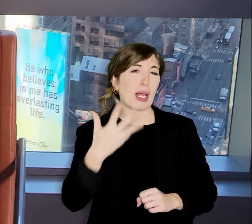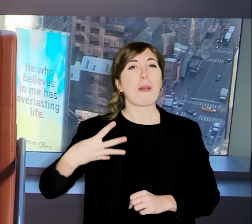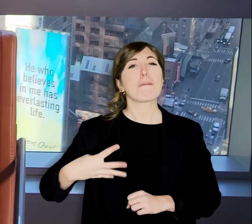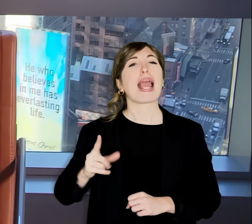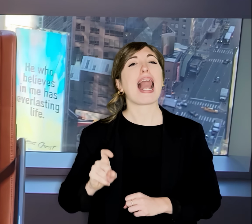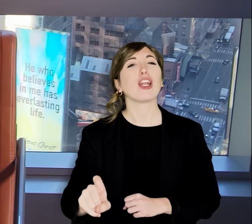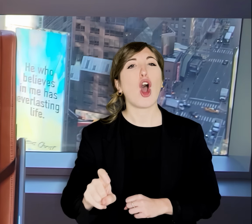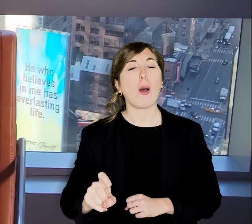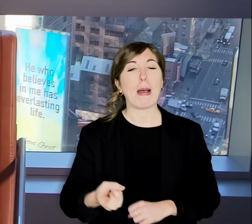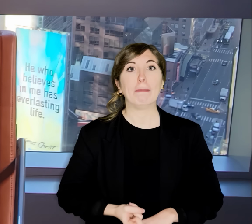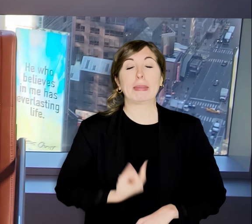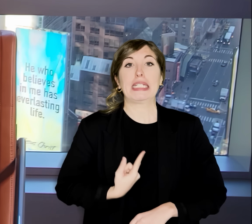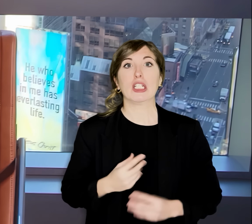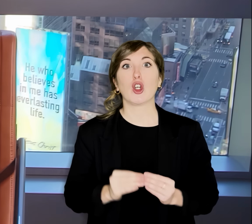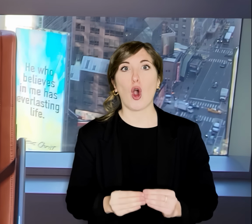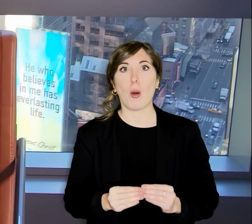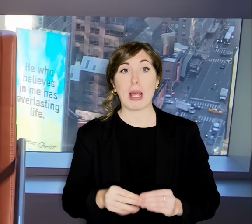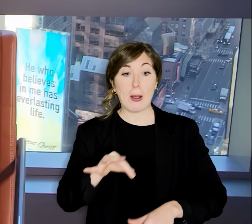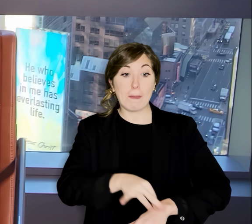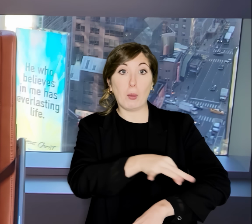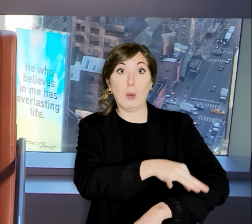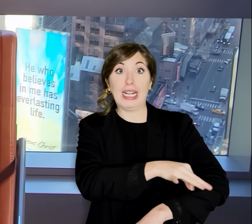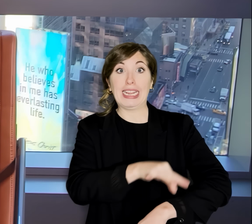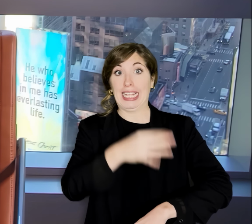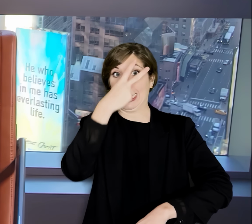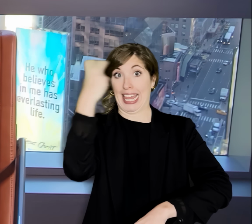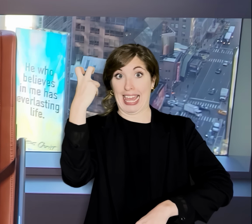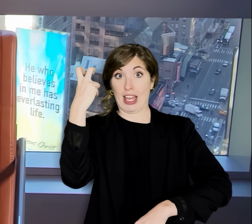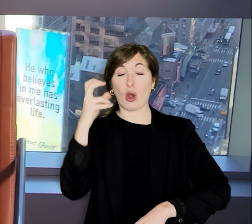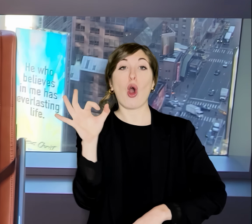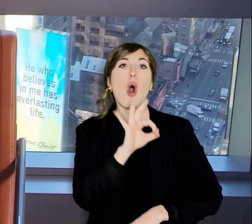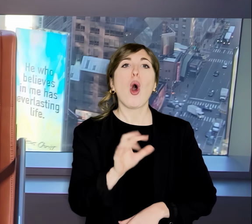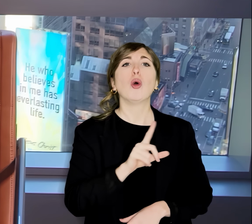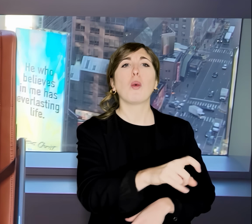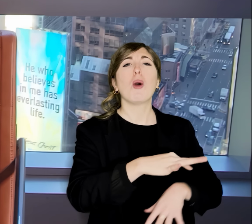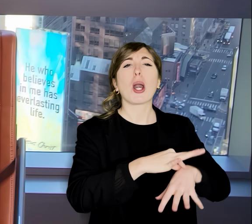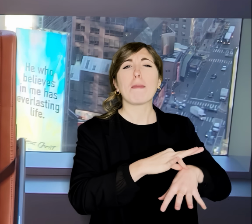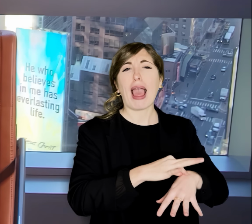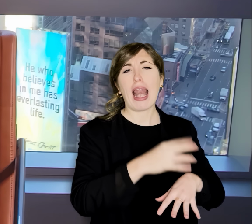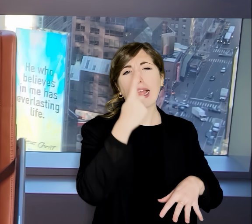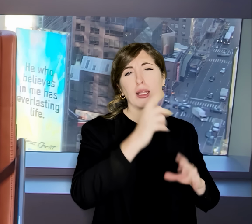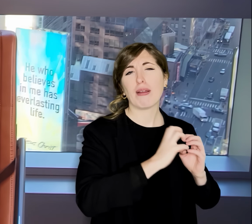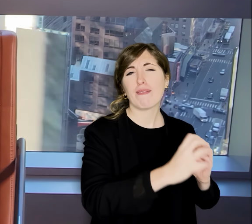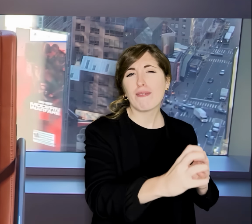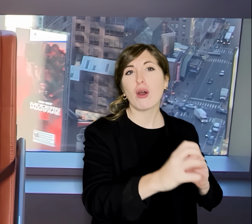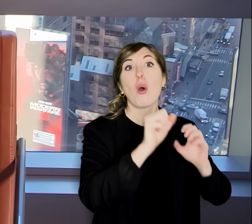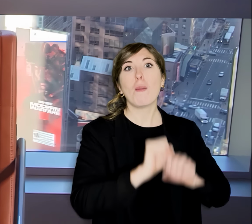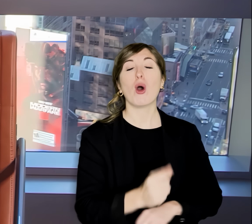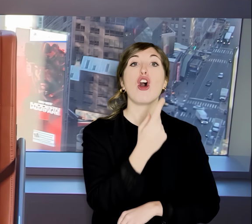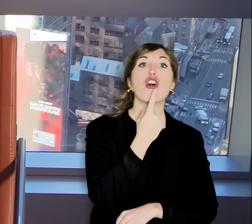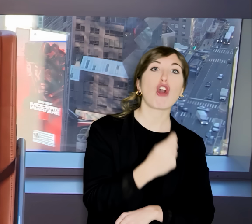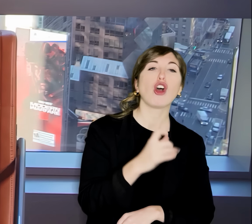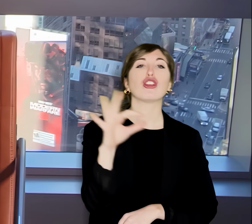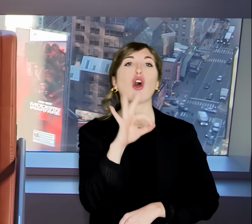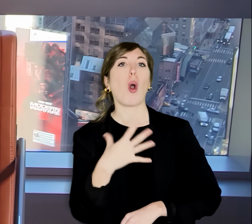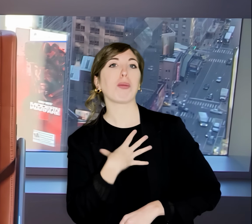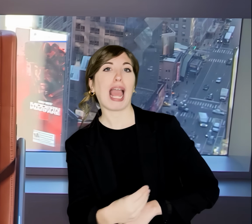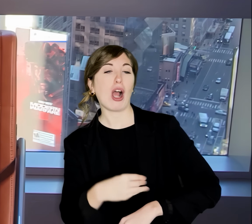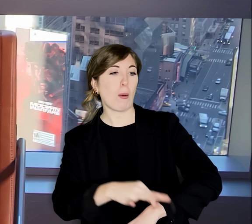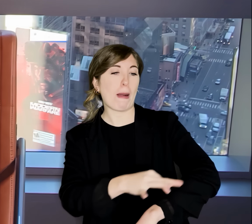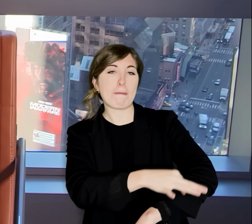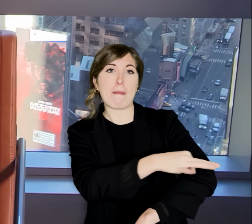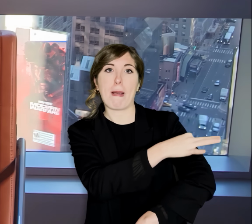menoma come puntini neri ma spesso e volentieri gli altri tumori della pelle come puntini rossi o puntini bianchi la caratteristica di